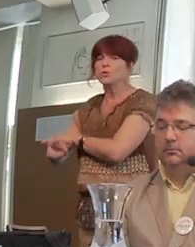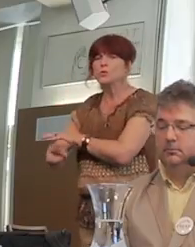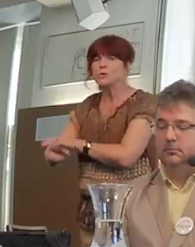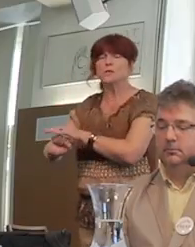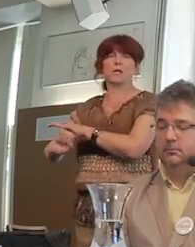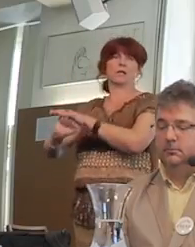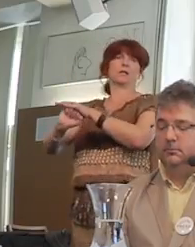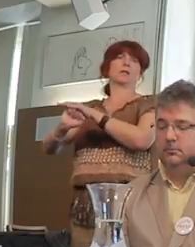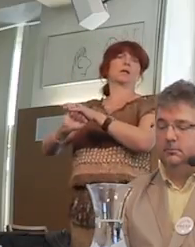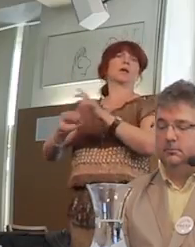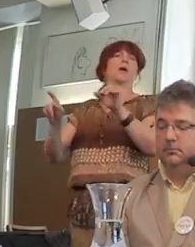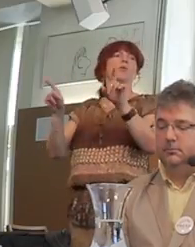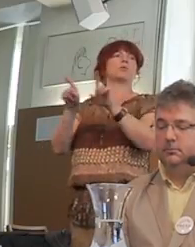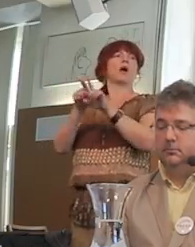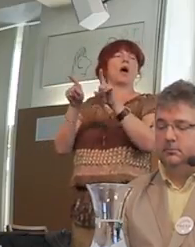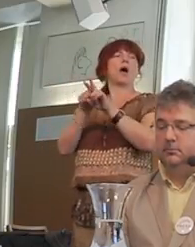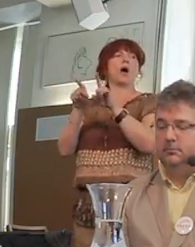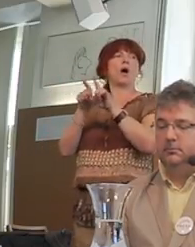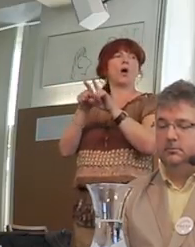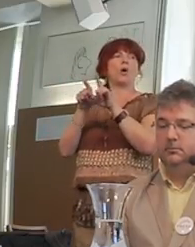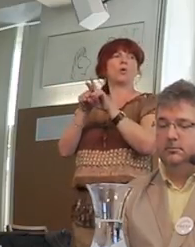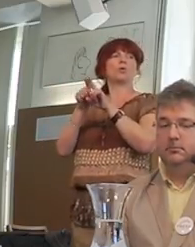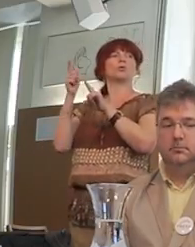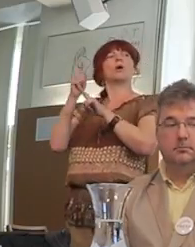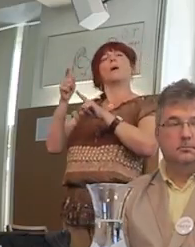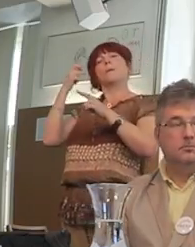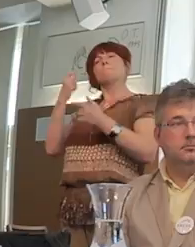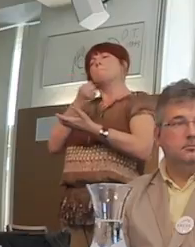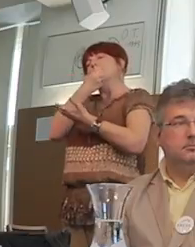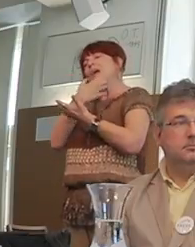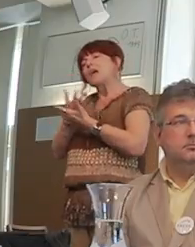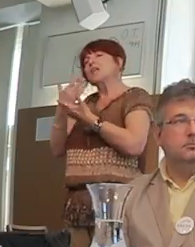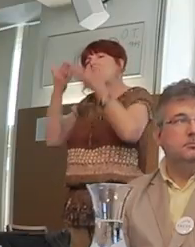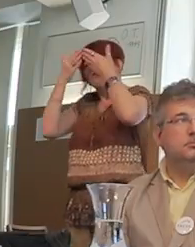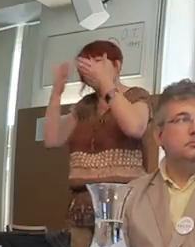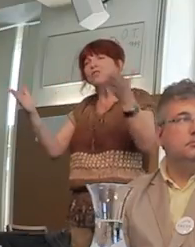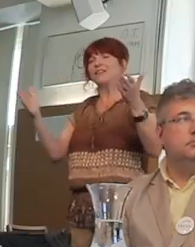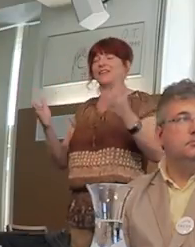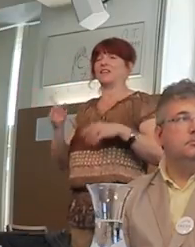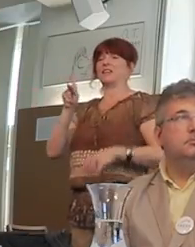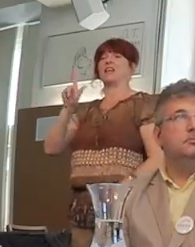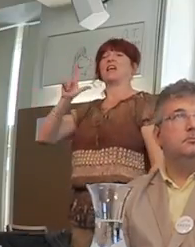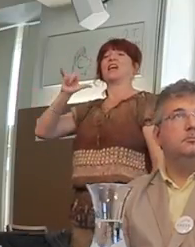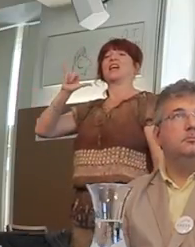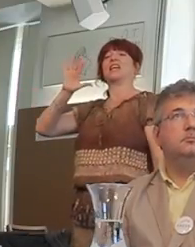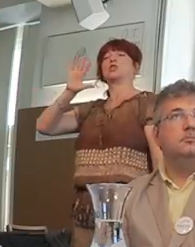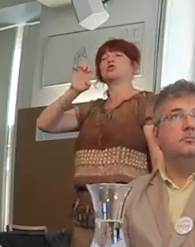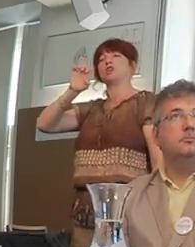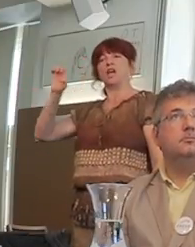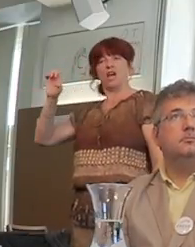Public Value Bericht haben wir beispielsweise einfach veröffentlicht, wie man mit Klischees im Fernsehen, aber auch im